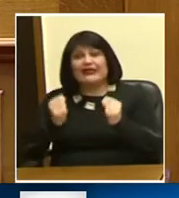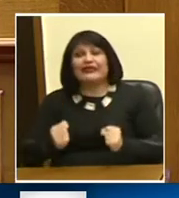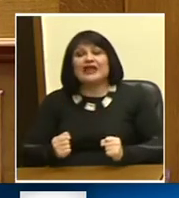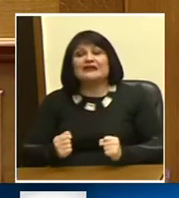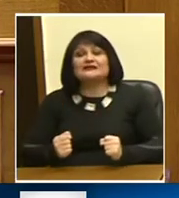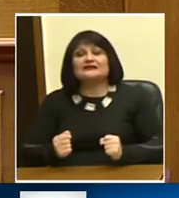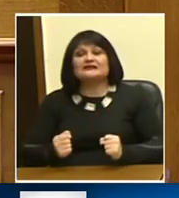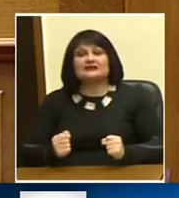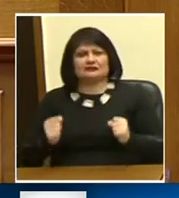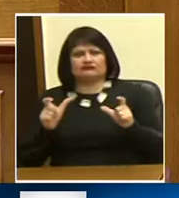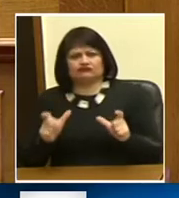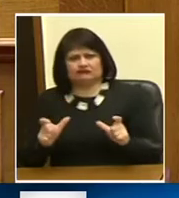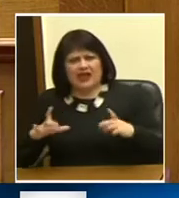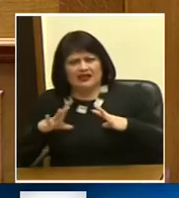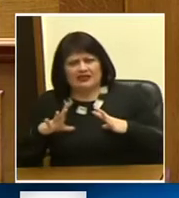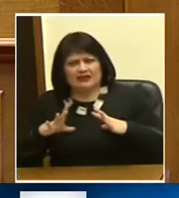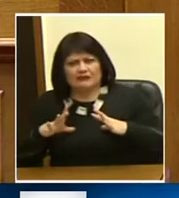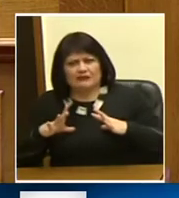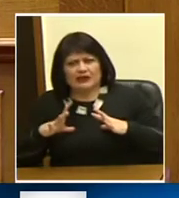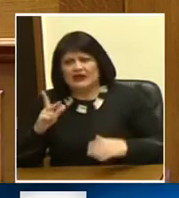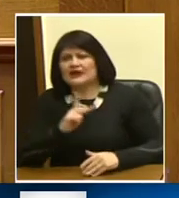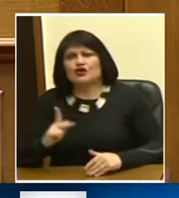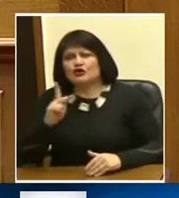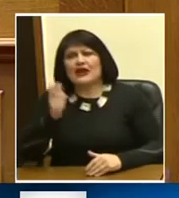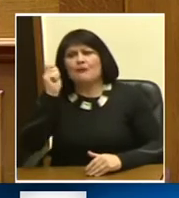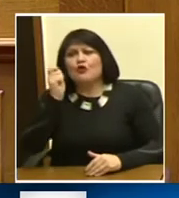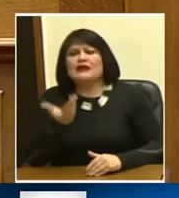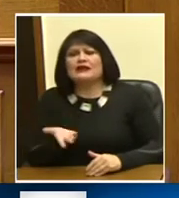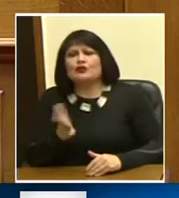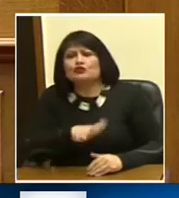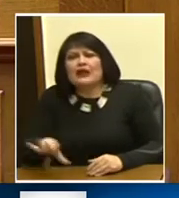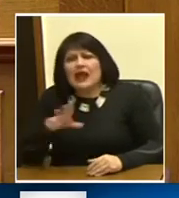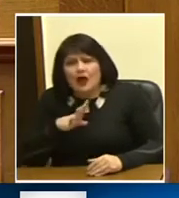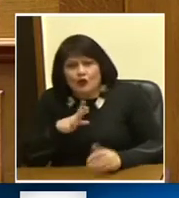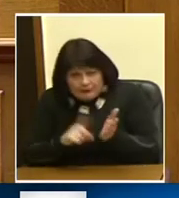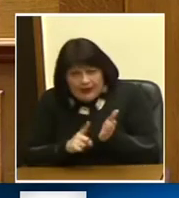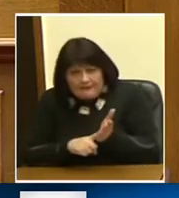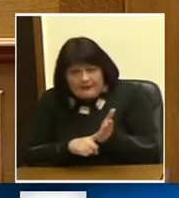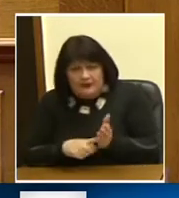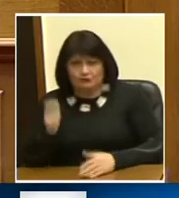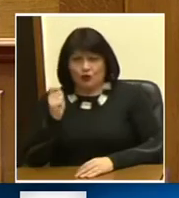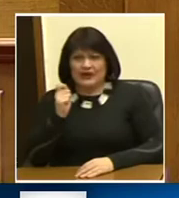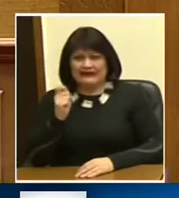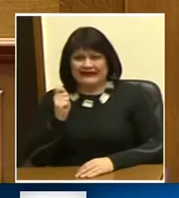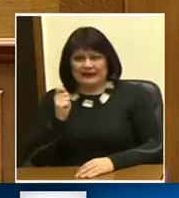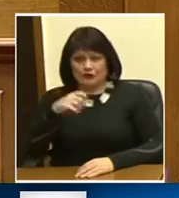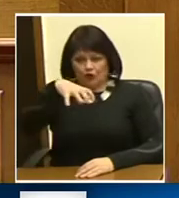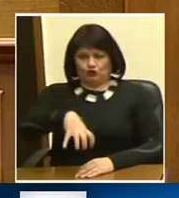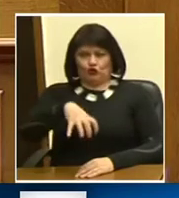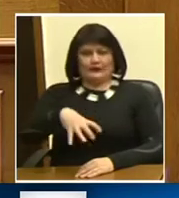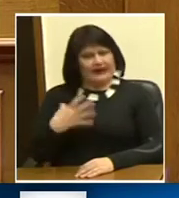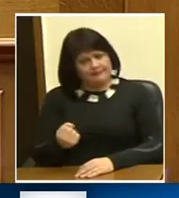για μία κοινωνία, για ένα πολιτικό σώμα, για το λαό ως πολιτική οντότητα.